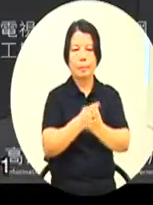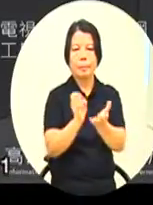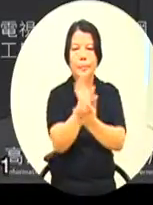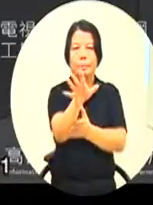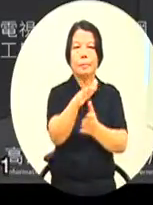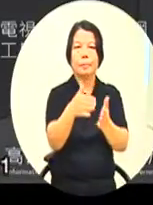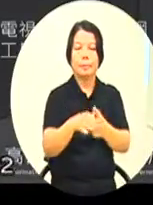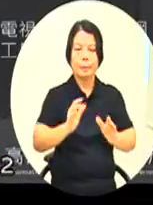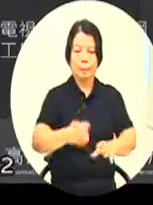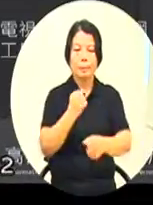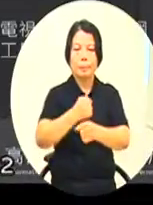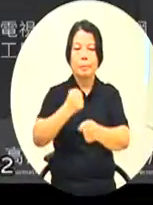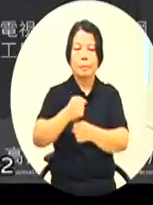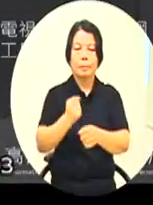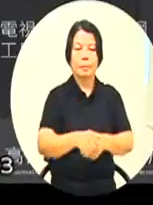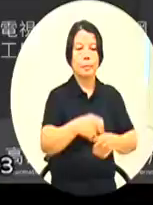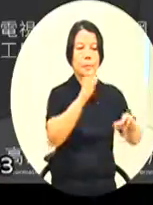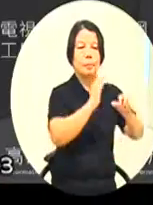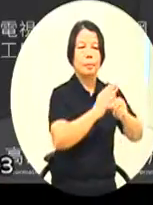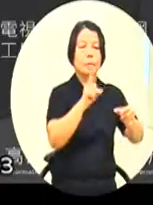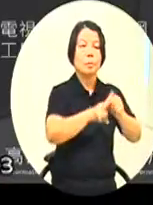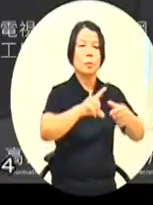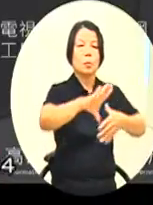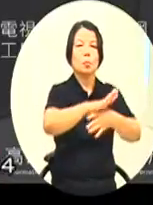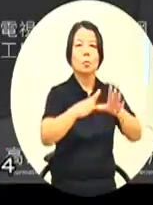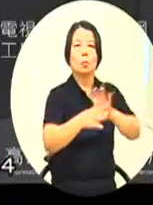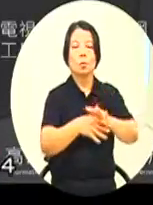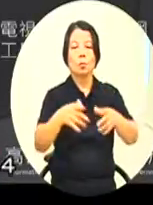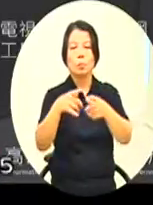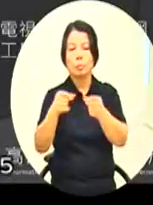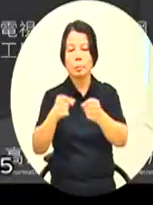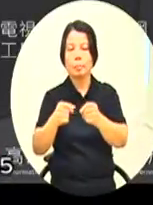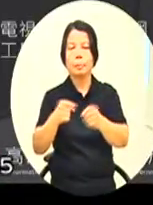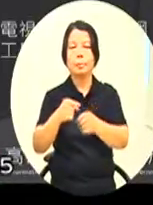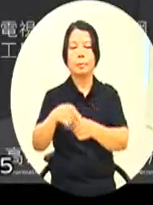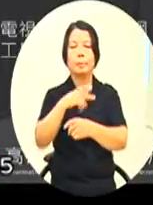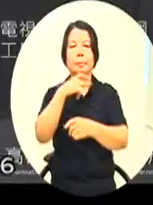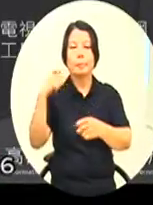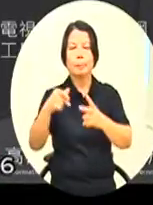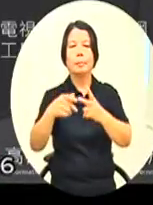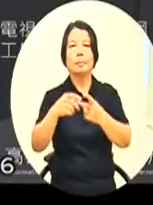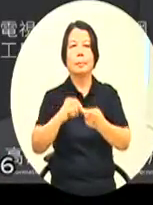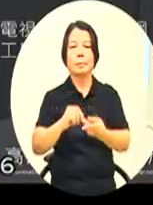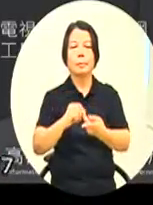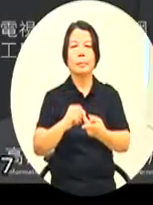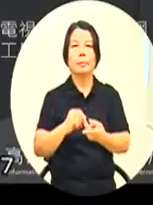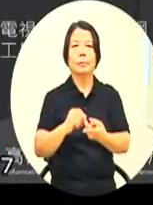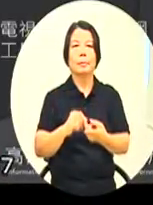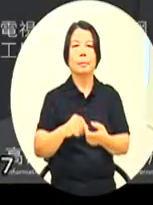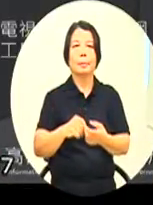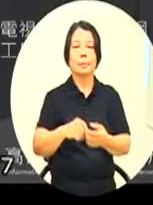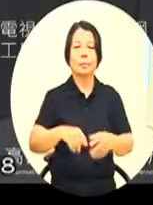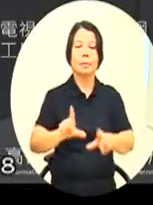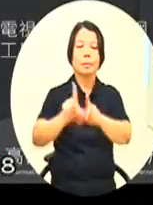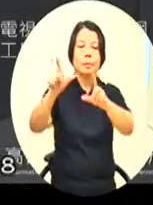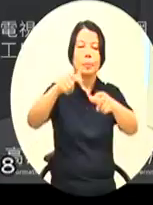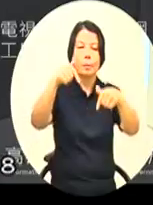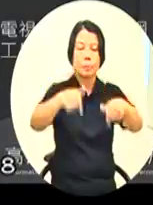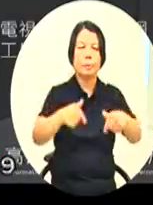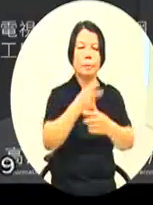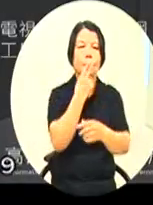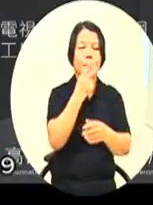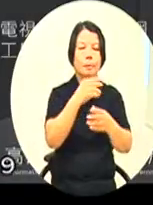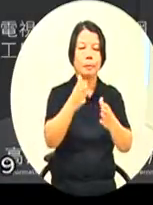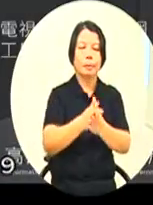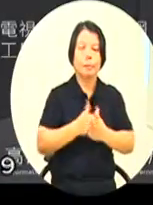作有中文、英文、日韩四种语言，那当然呢，接下来我们也会就东南亚各种语言来进行制